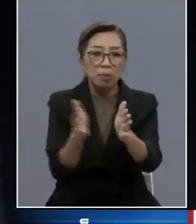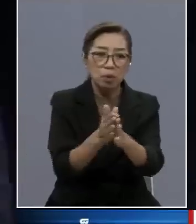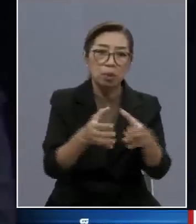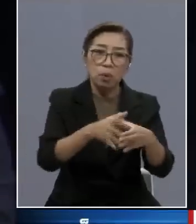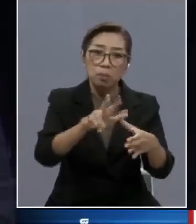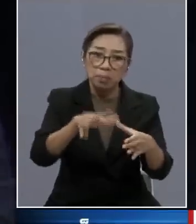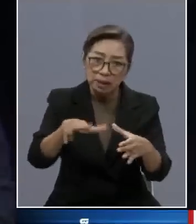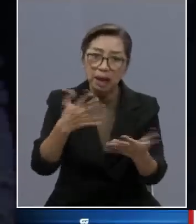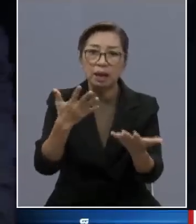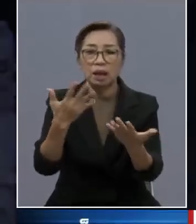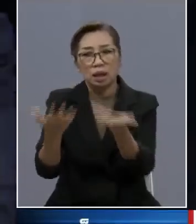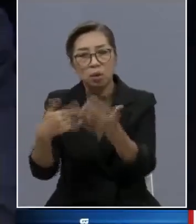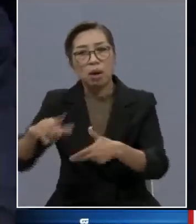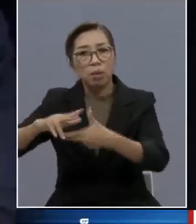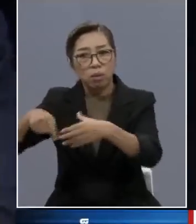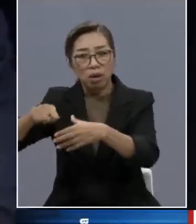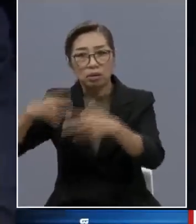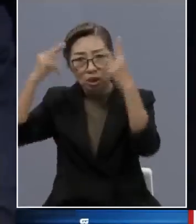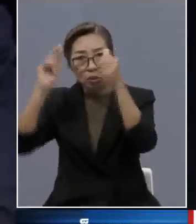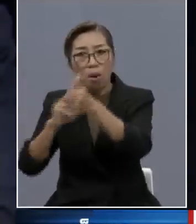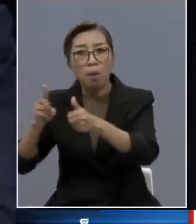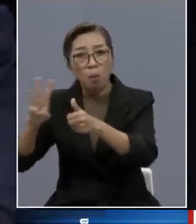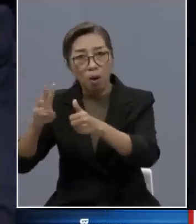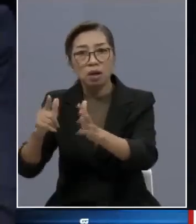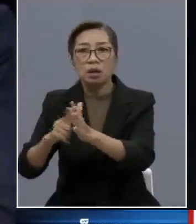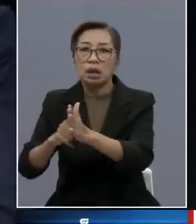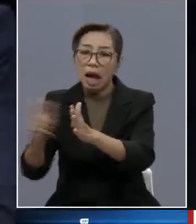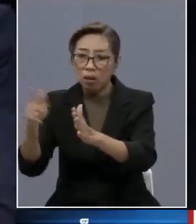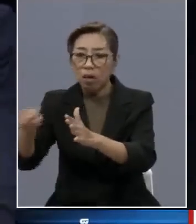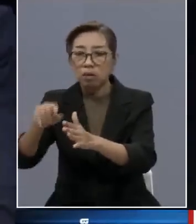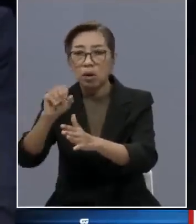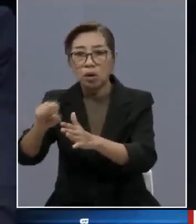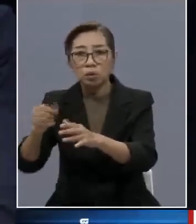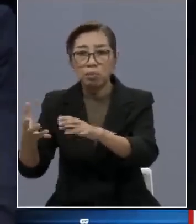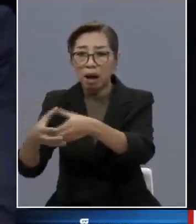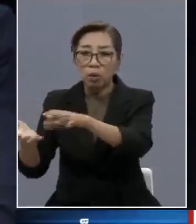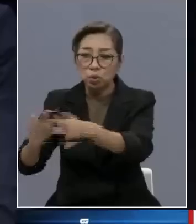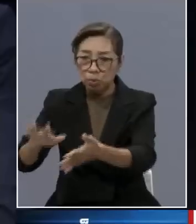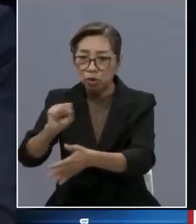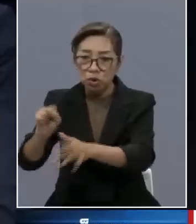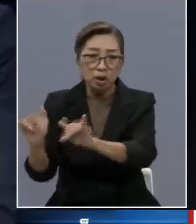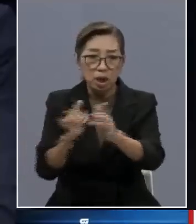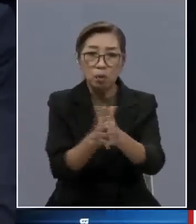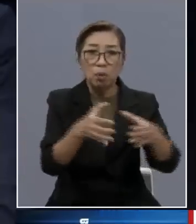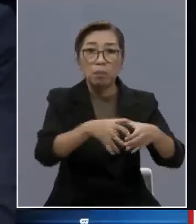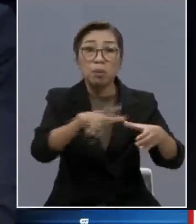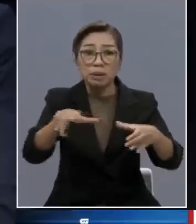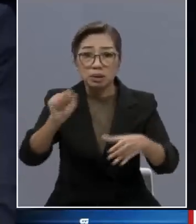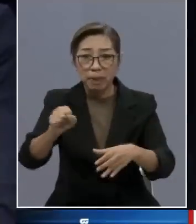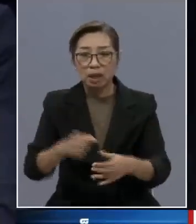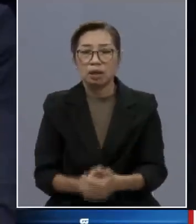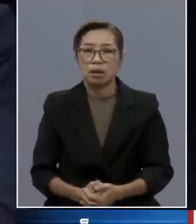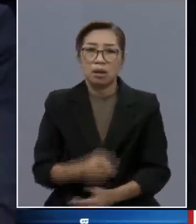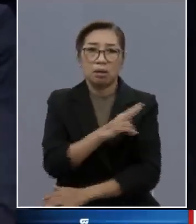ไห ม คุณหมอชลน่านบอกว่ายังไม่รู้เรื่องนี้เลยนะแล้วก็ขอปฏิเสธเลยว่าไม่มีส่วนเกี่ยวข้องใดๆกับเรื่อง